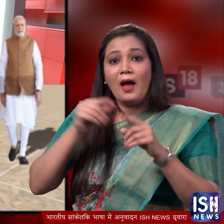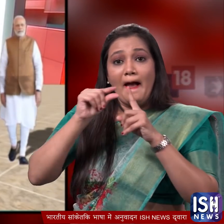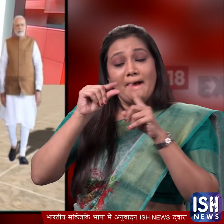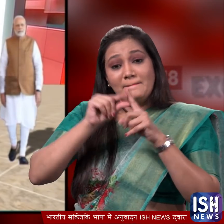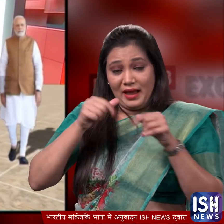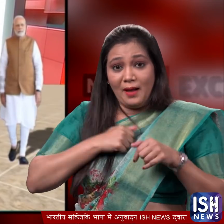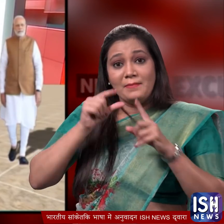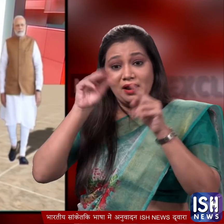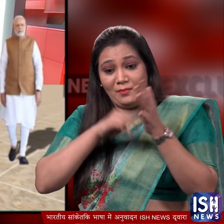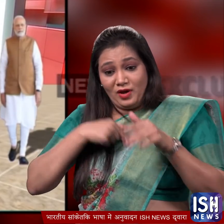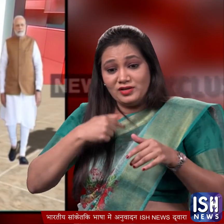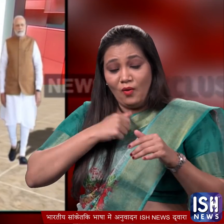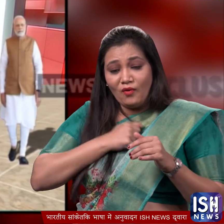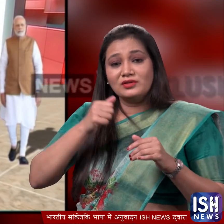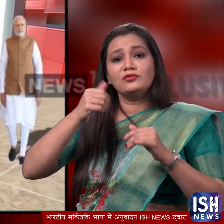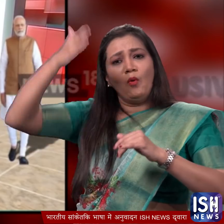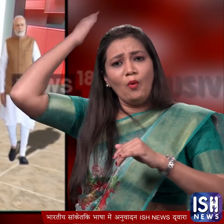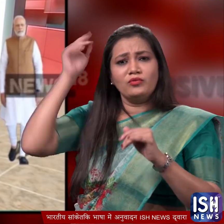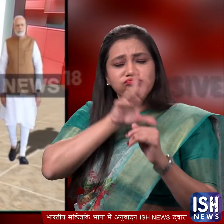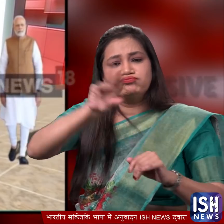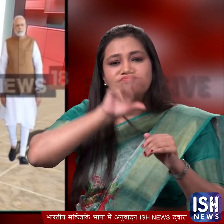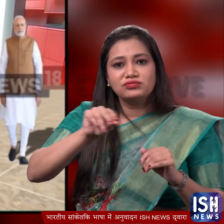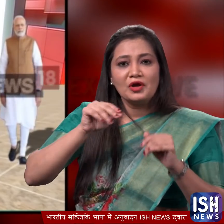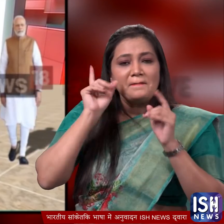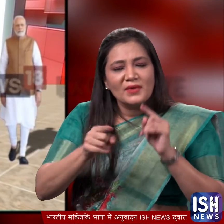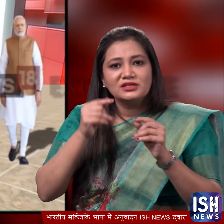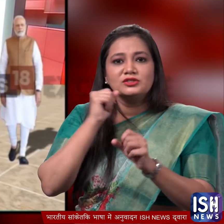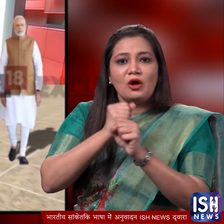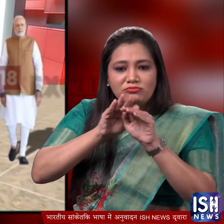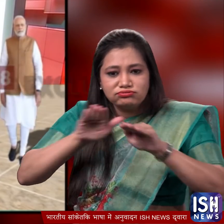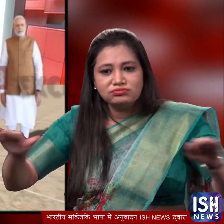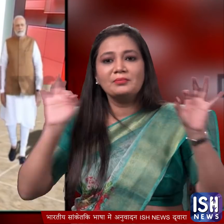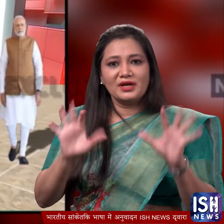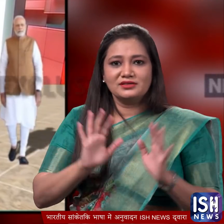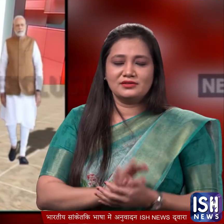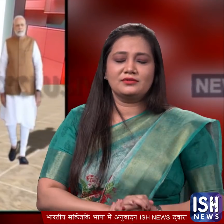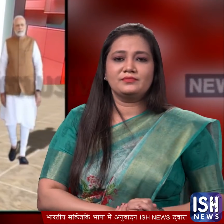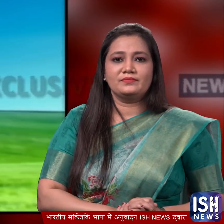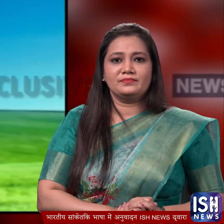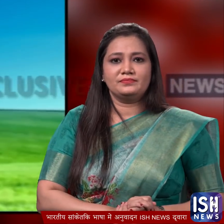जिसमें प्रणब मुखर्जी का पुराना भाषण छपा था जो स्थिर जनादेश की उम्मीद करता था।